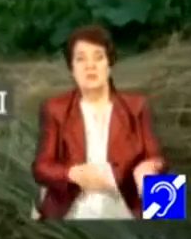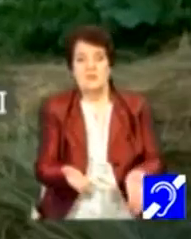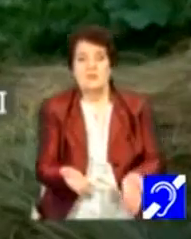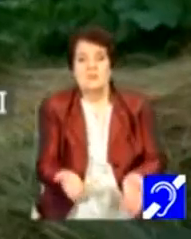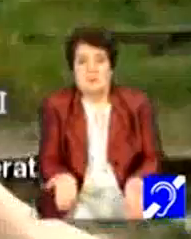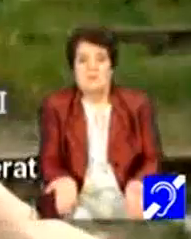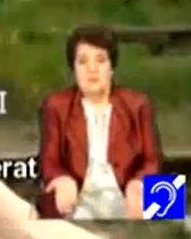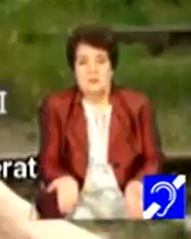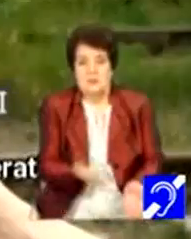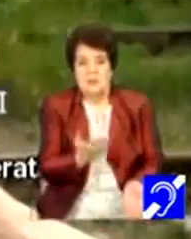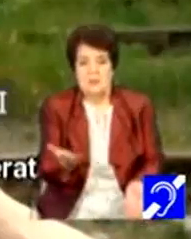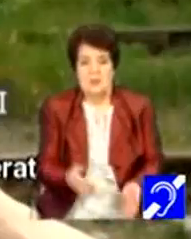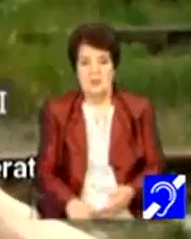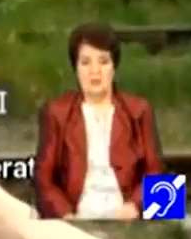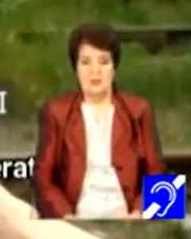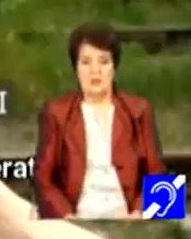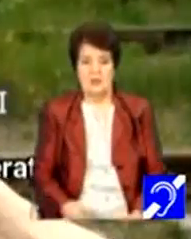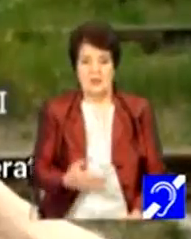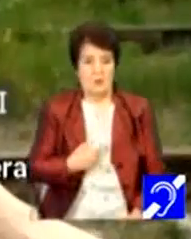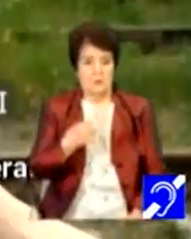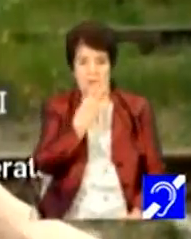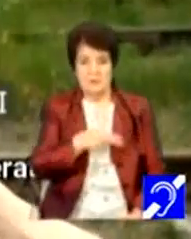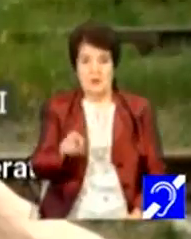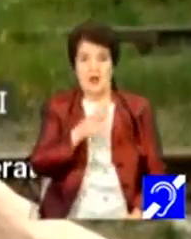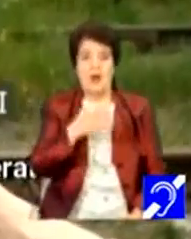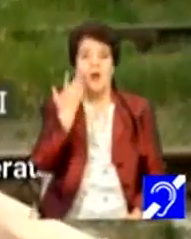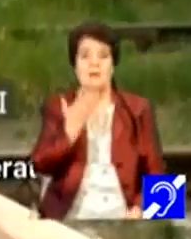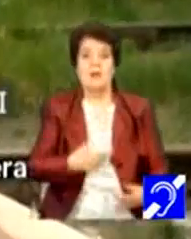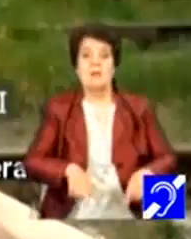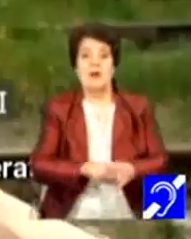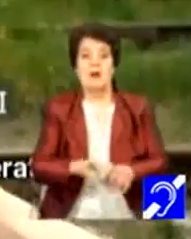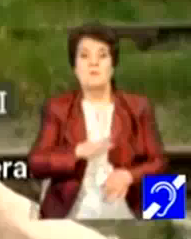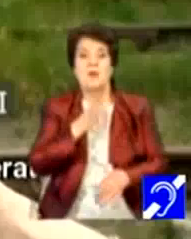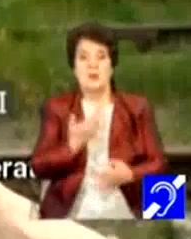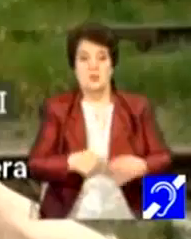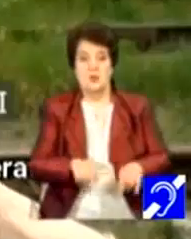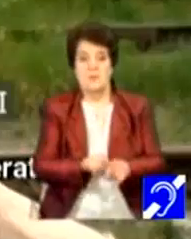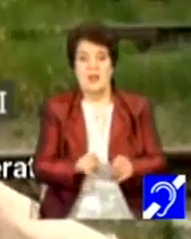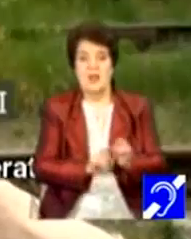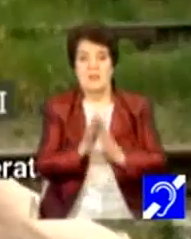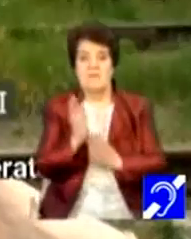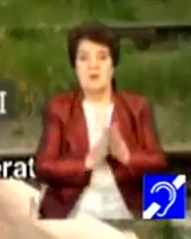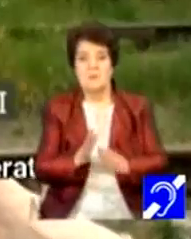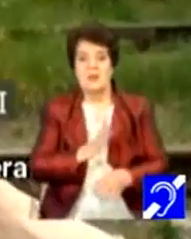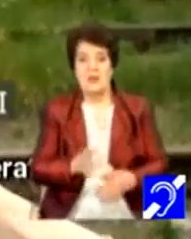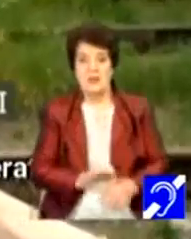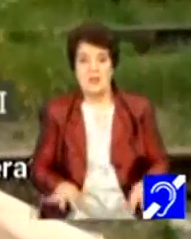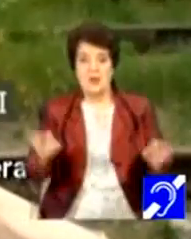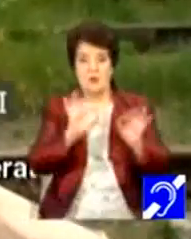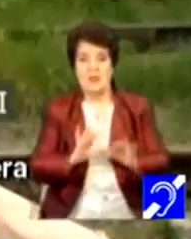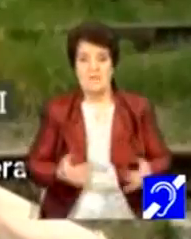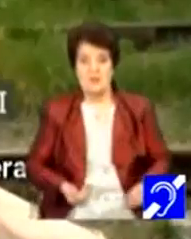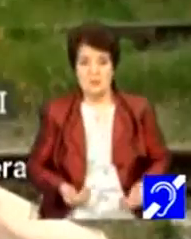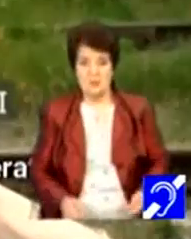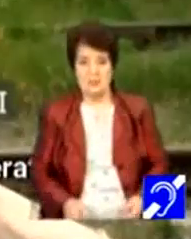dar pe cine să-l aleagă? Вот посмотрите наша окница. Когда такое было, чтобы у нас вот такая трава была? Никогда в